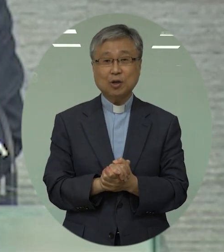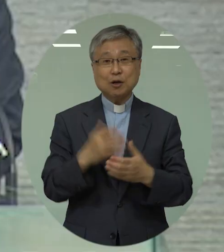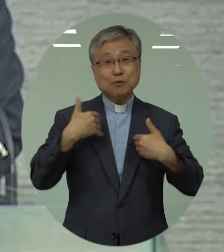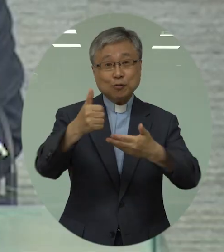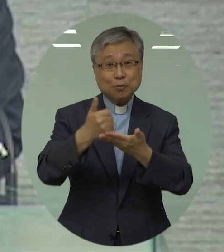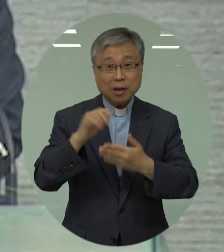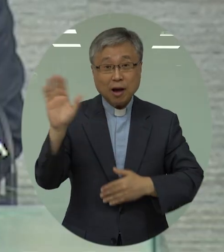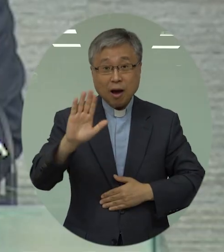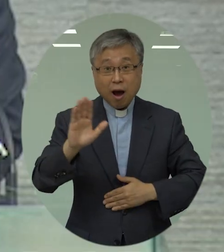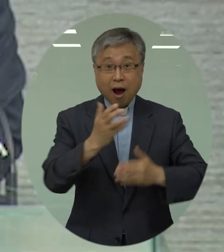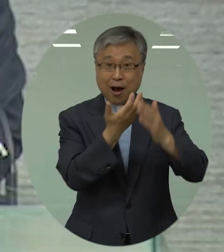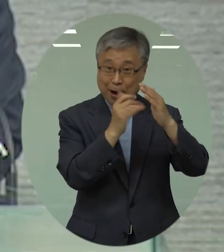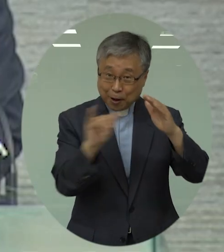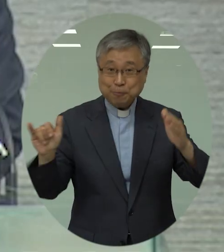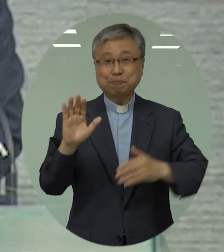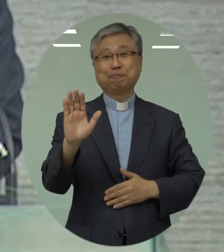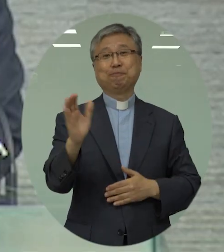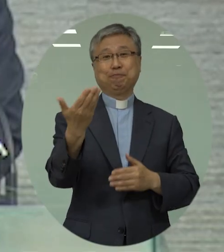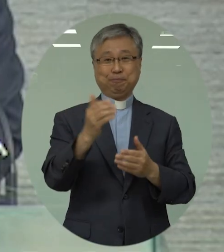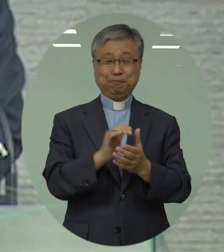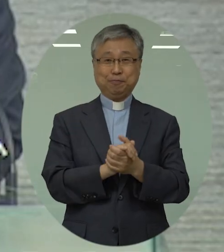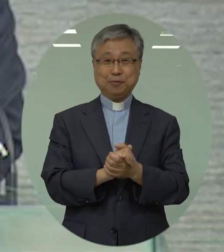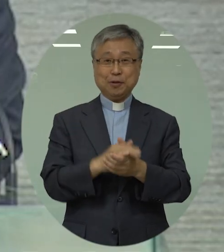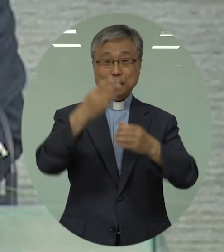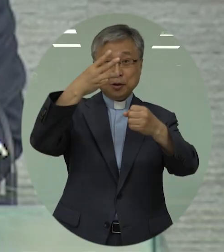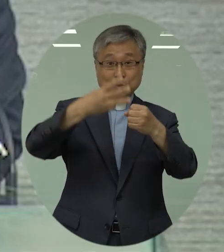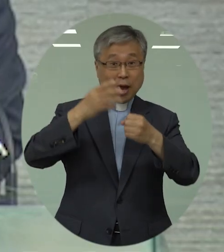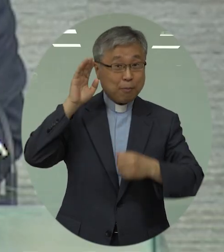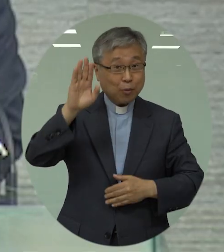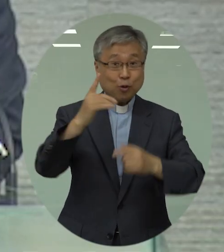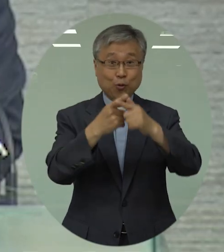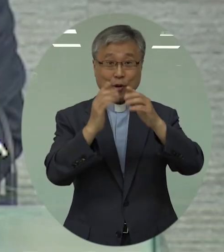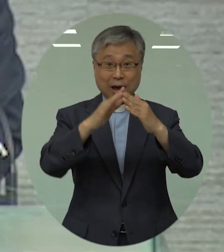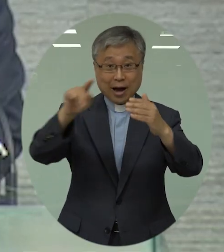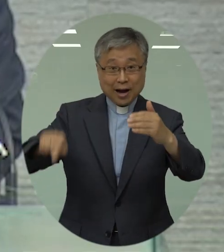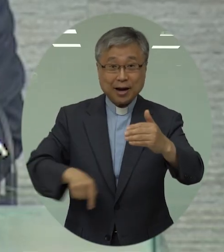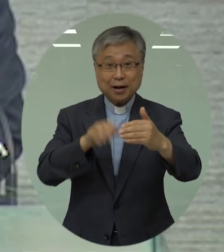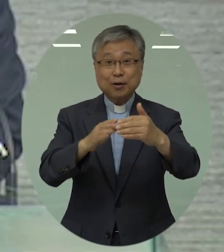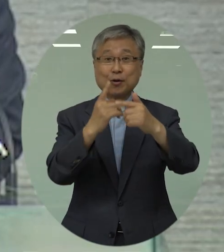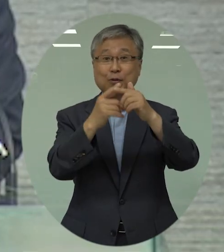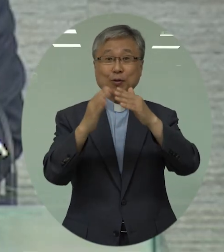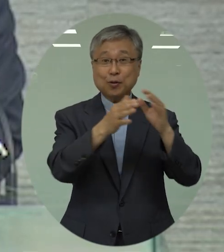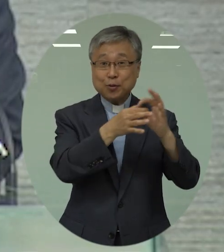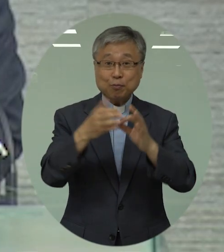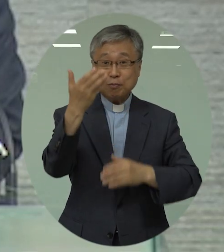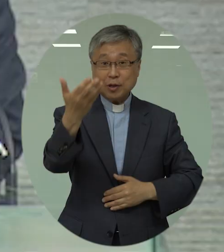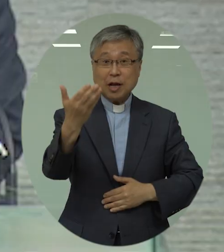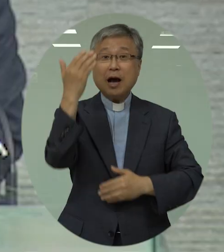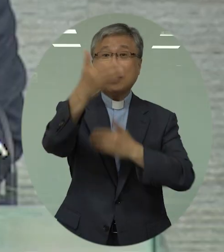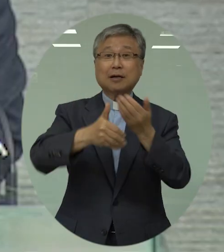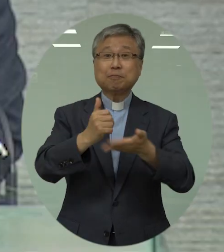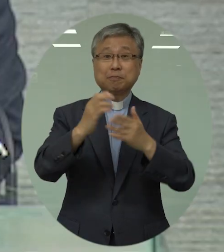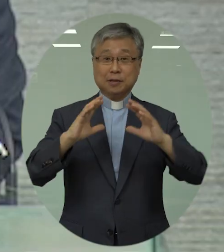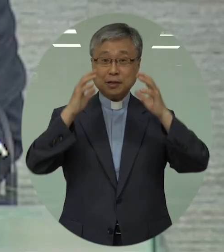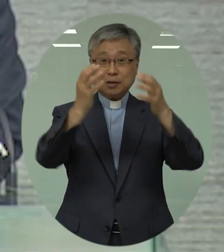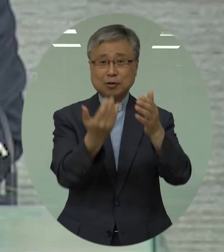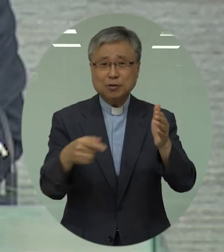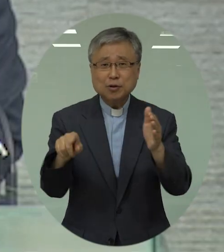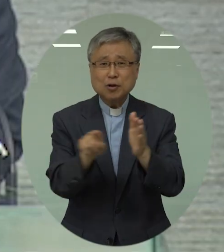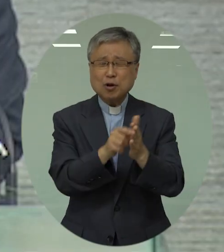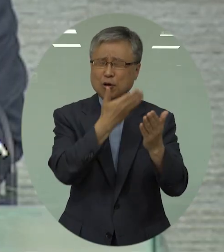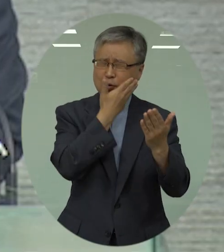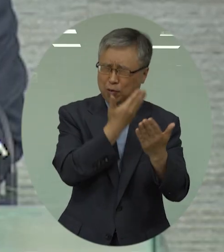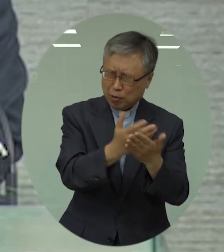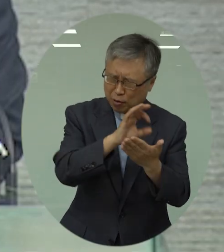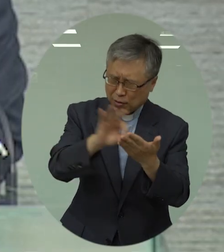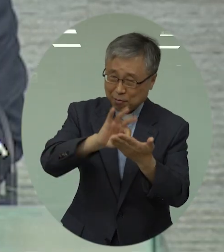손님이 아니라 가족이다. 세 번째, 앞으로 교회 안에서 교회를 통하여 당신이 하나님의 나라를 위해 귀히